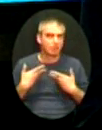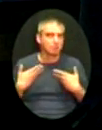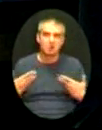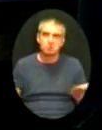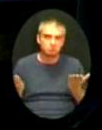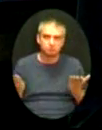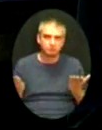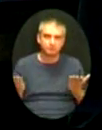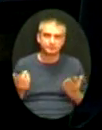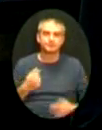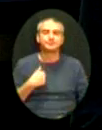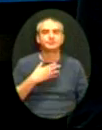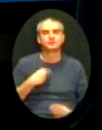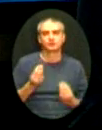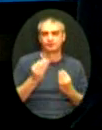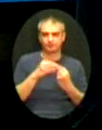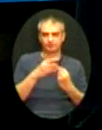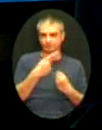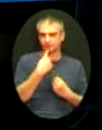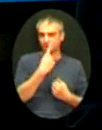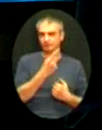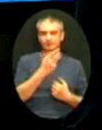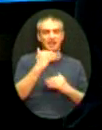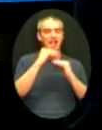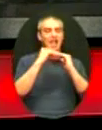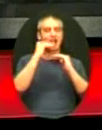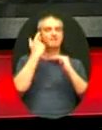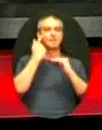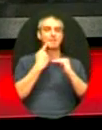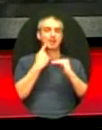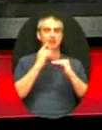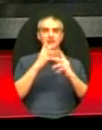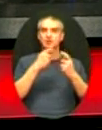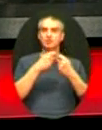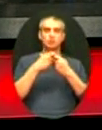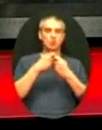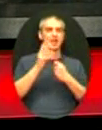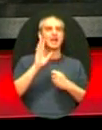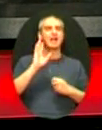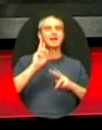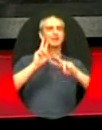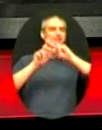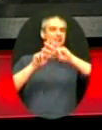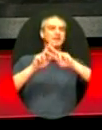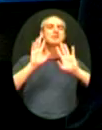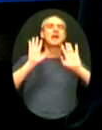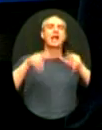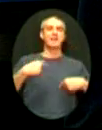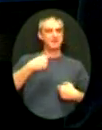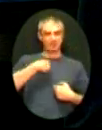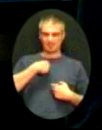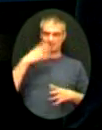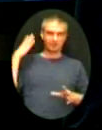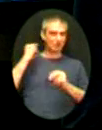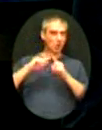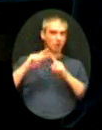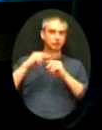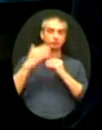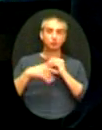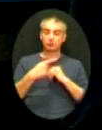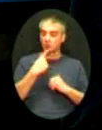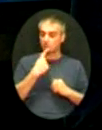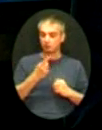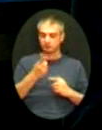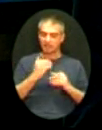אני רוצה להגיד מילה נוספת על הסיפור הזה של הרף הפלילי. מה שתנועת מיטו שאנחנו כל כך הרבה מתעסקות בה בחודשים האחרונים אומרת,